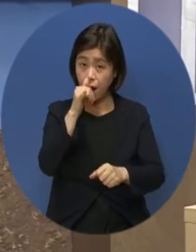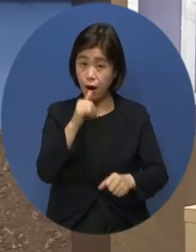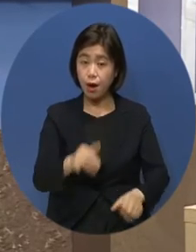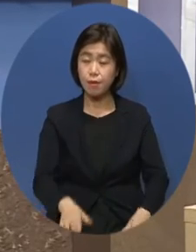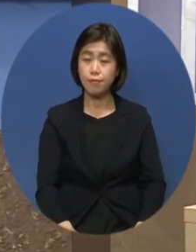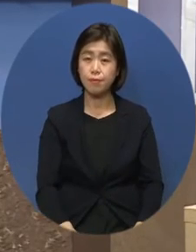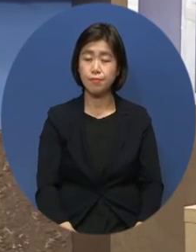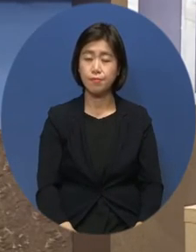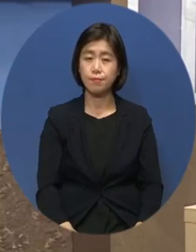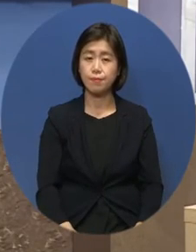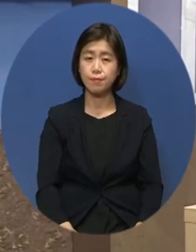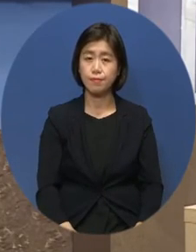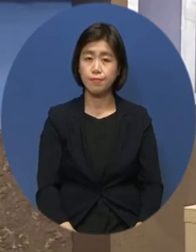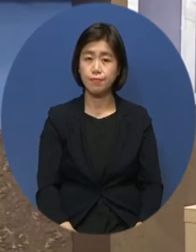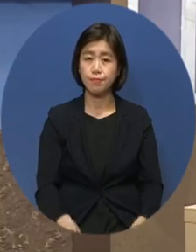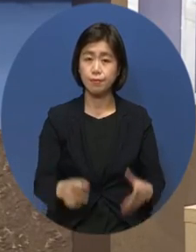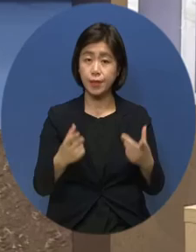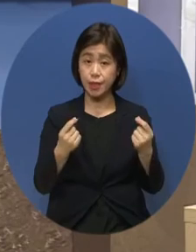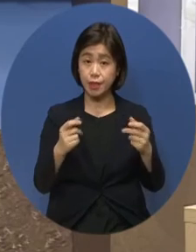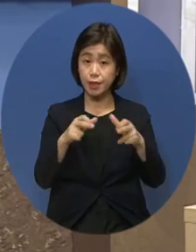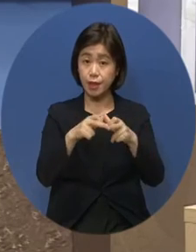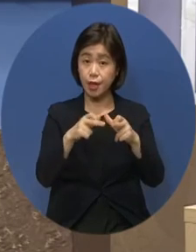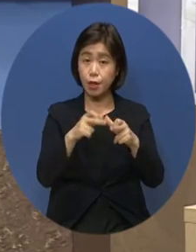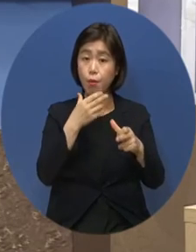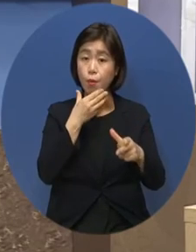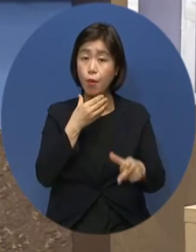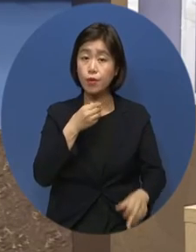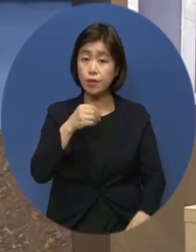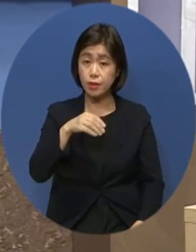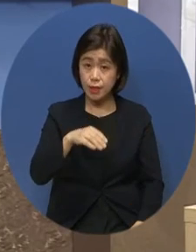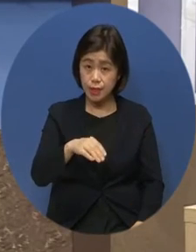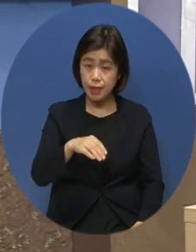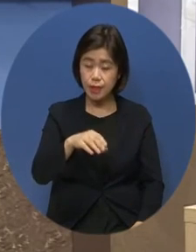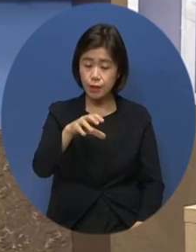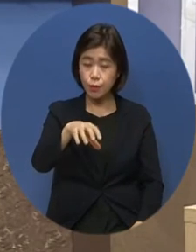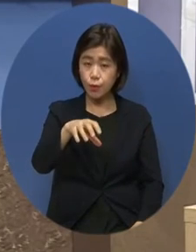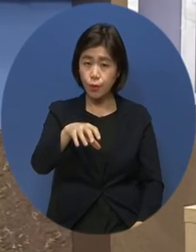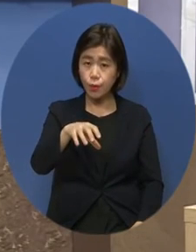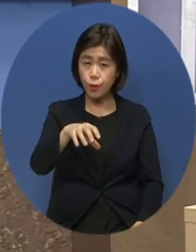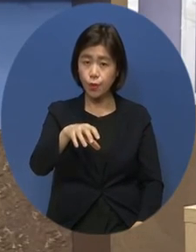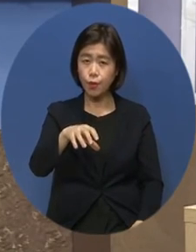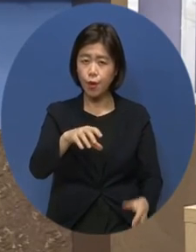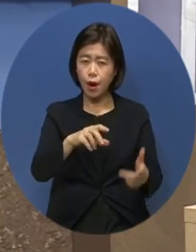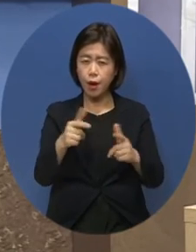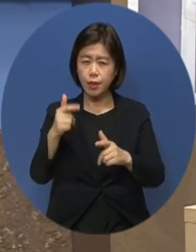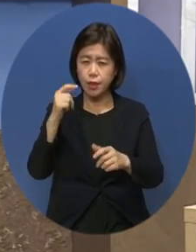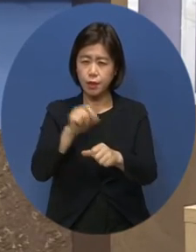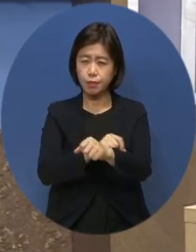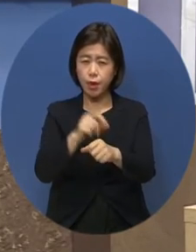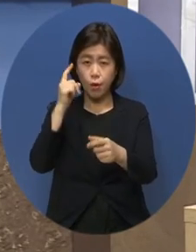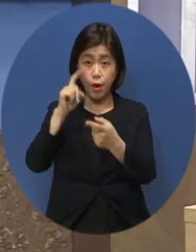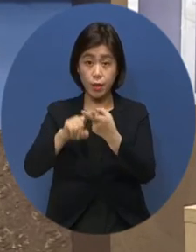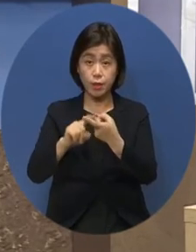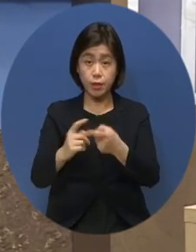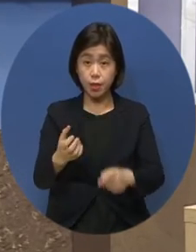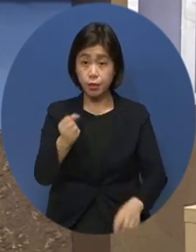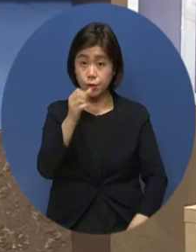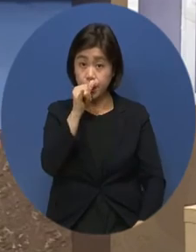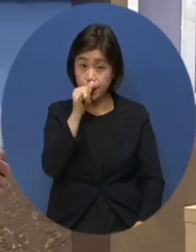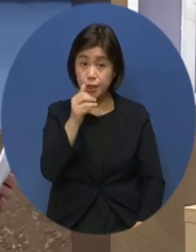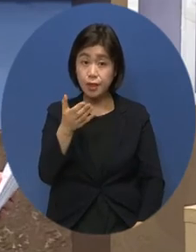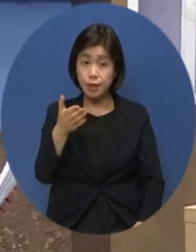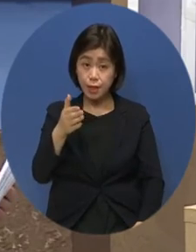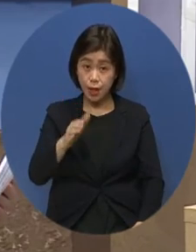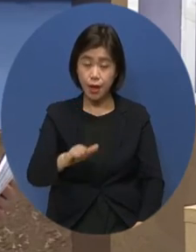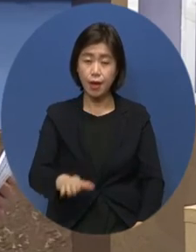들었거든요 왜 것처럼 이 장애인 복지 로 남다른 관심을 가지고 계신데 이 장애인복지의 의